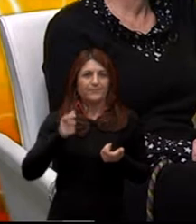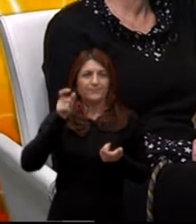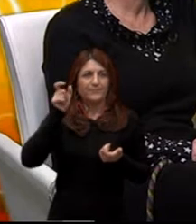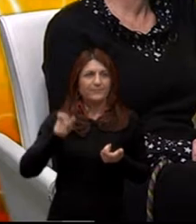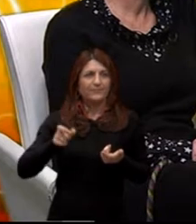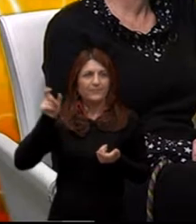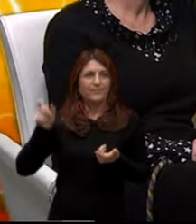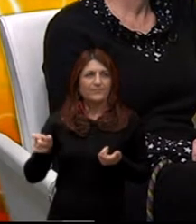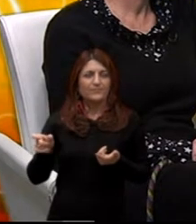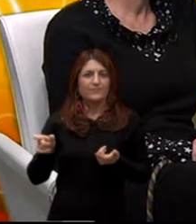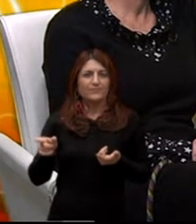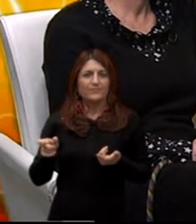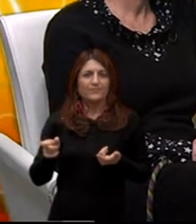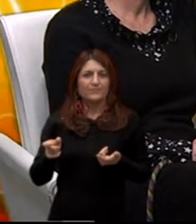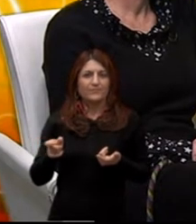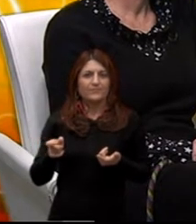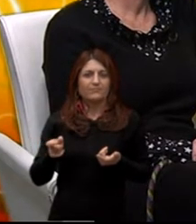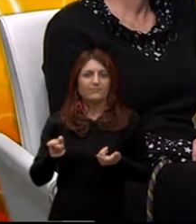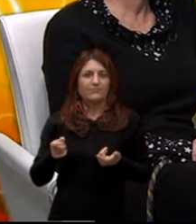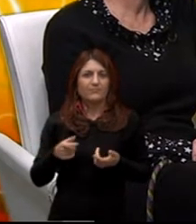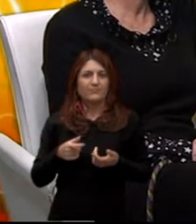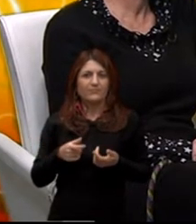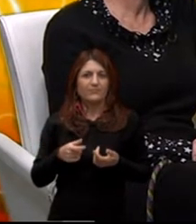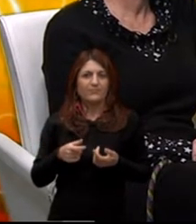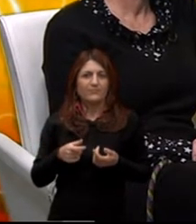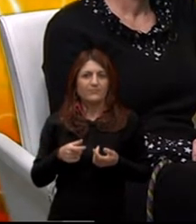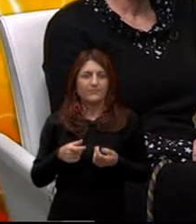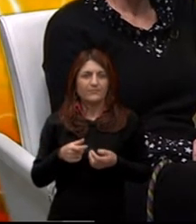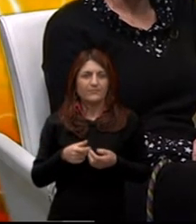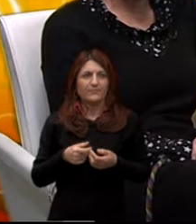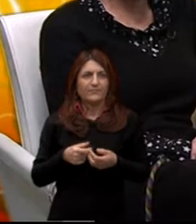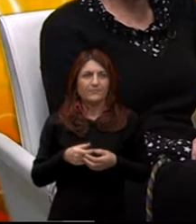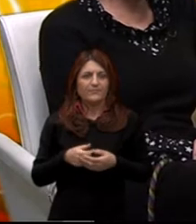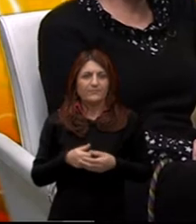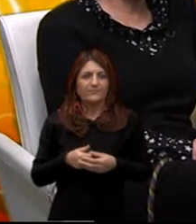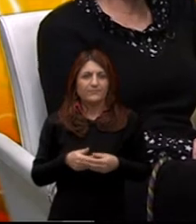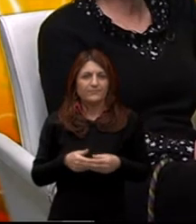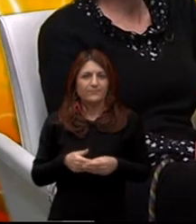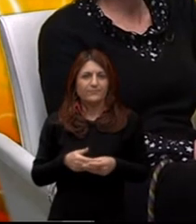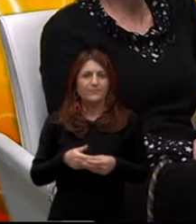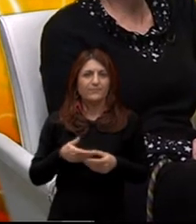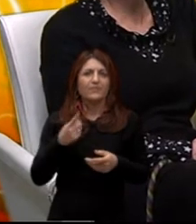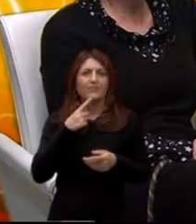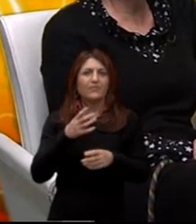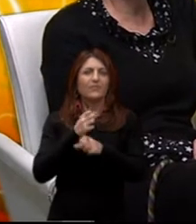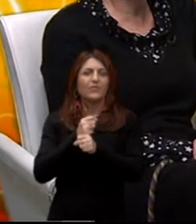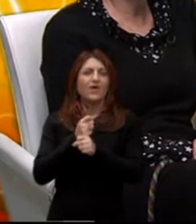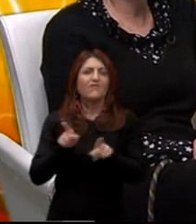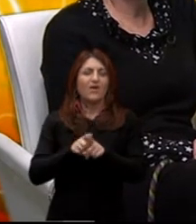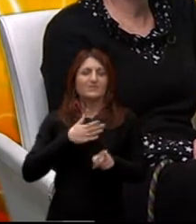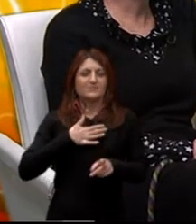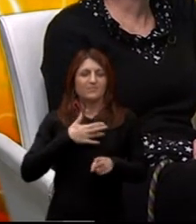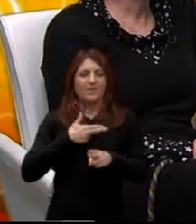određenim, zapravo funkcioniranju u vlastitom kućanstvu. Evo, od kuhanja, pranja, čišćenja, održavanja osobne